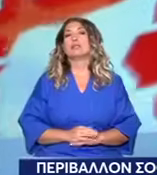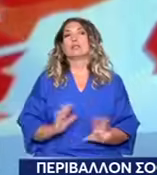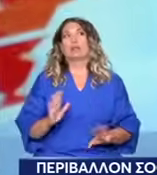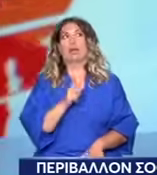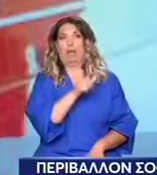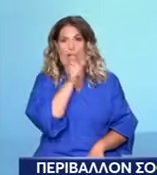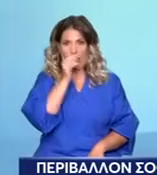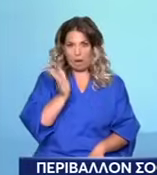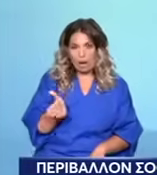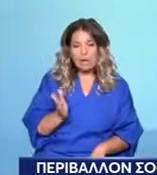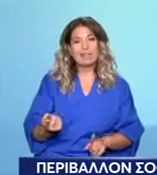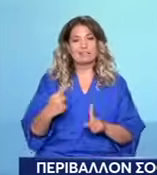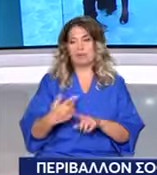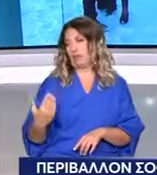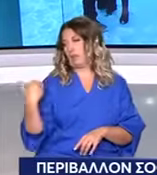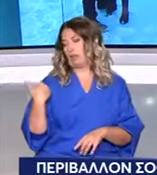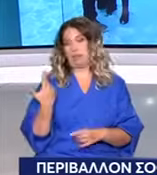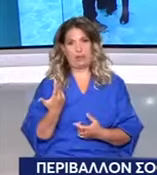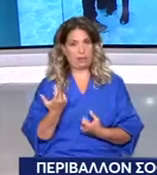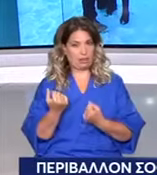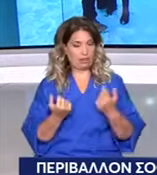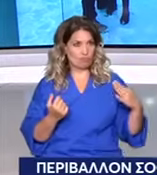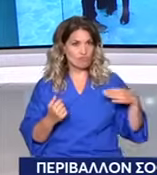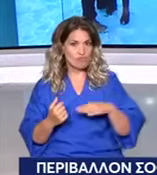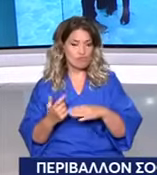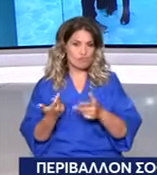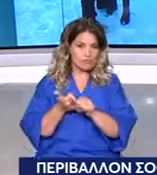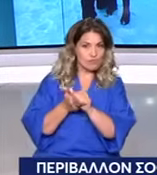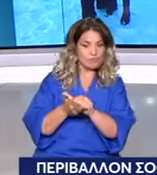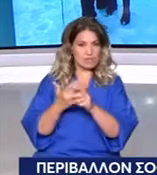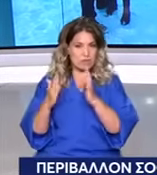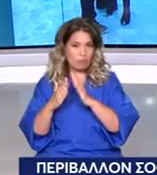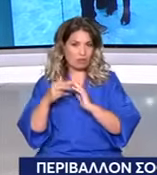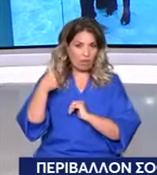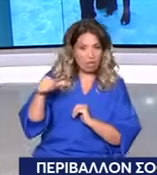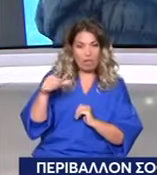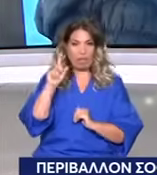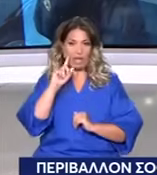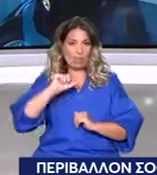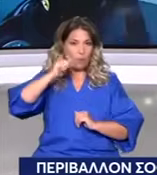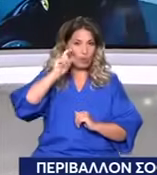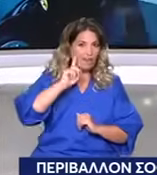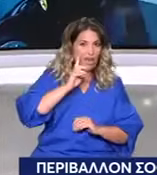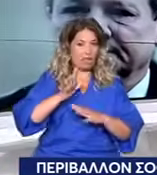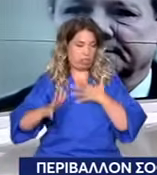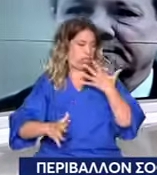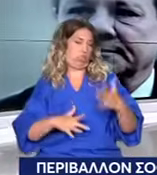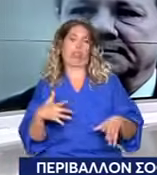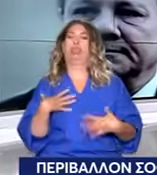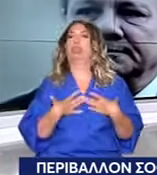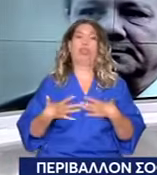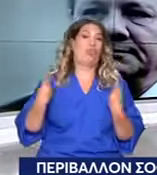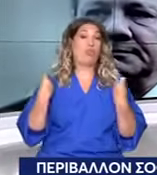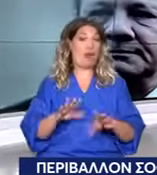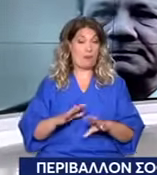μέσα στην Φεράρι που έγινε ό,τι έγινε. Λοιπόν, το περιβάλλον της κυρίας